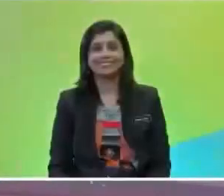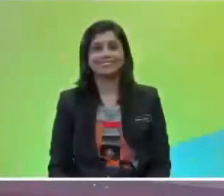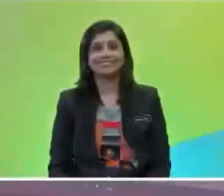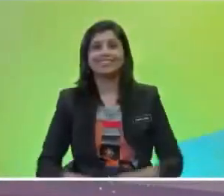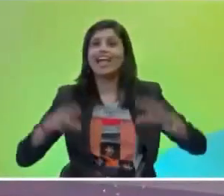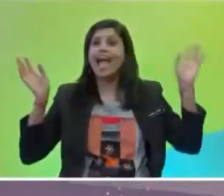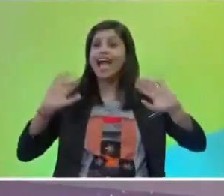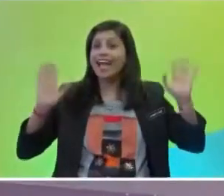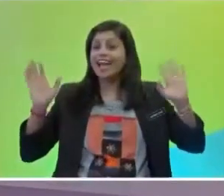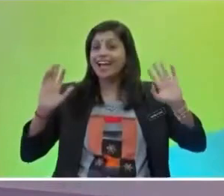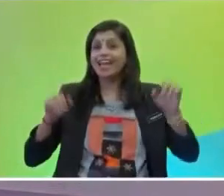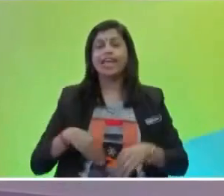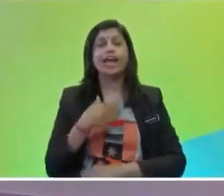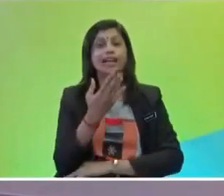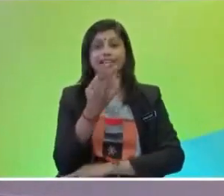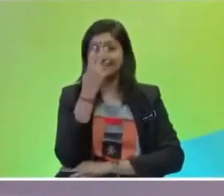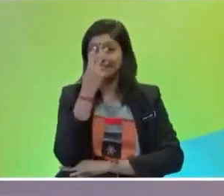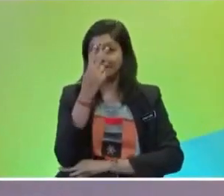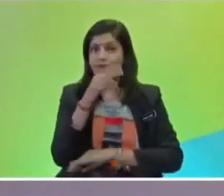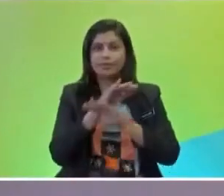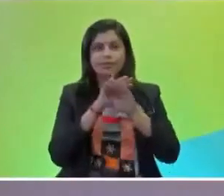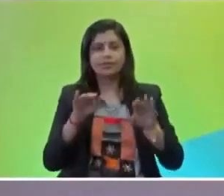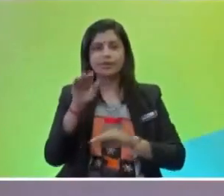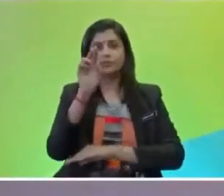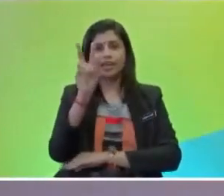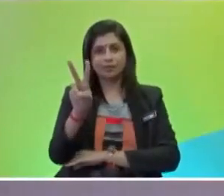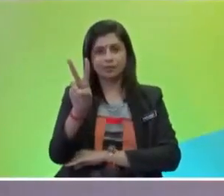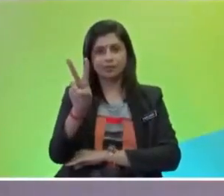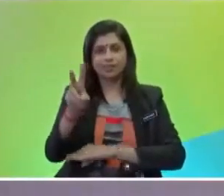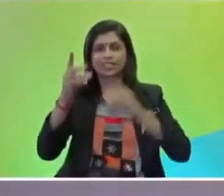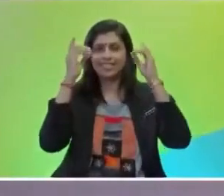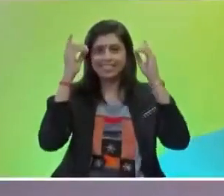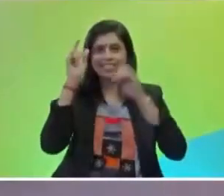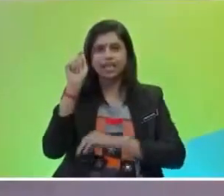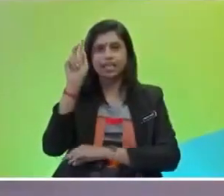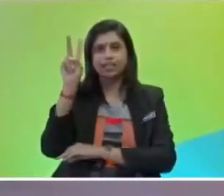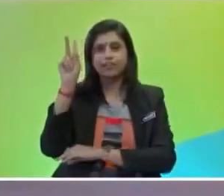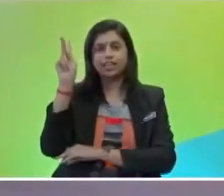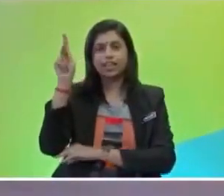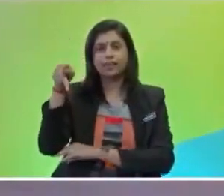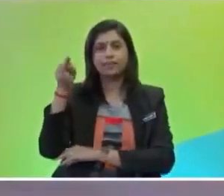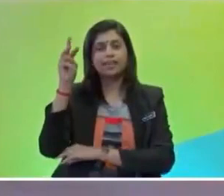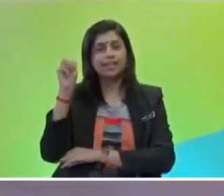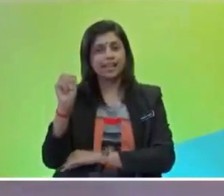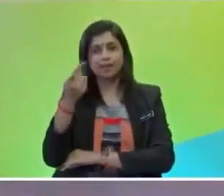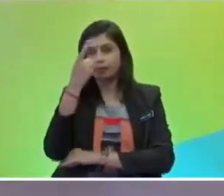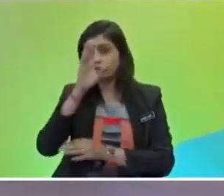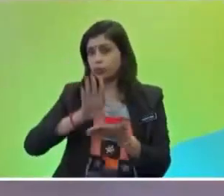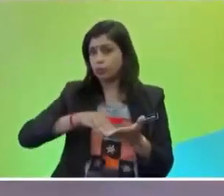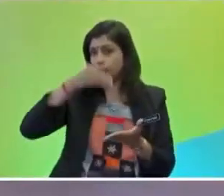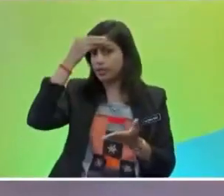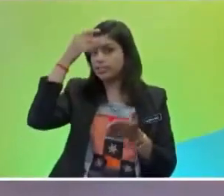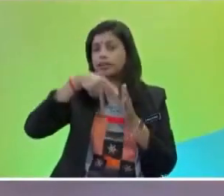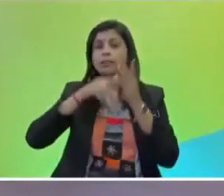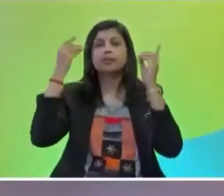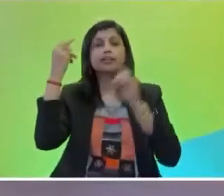Hai semua, anda sedang menonton slot tahap 2 di Didik TV KPM. Mata pelajaran kita pada hari ini adalah pendidikan